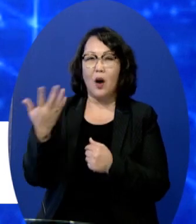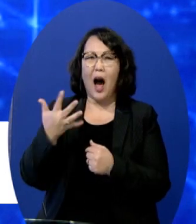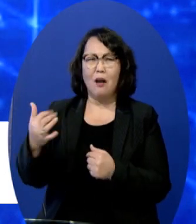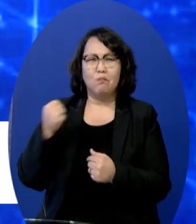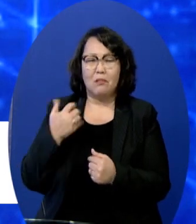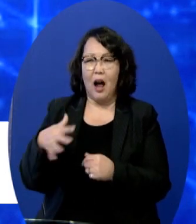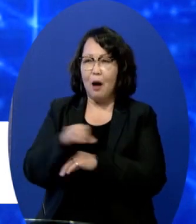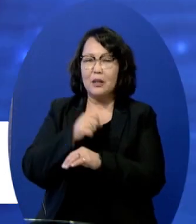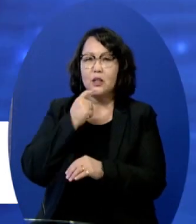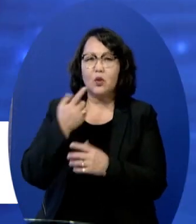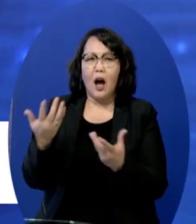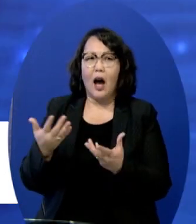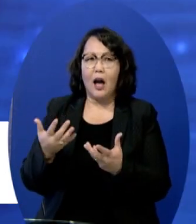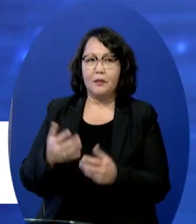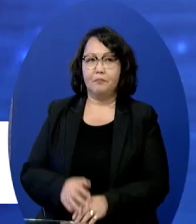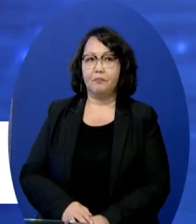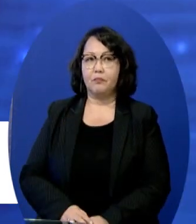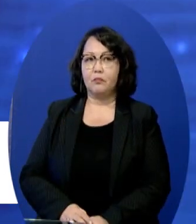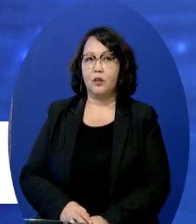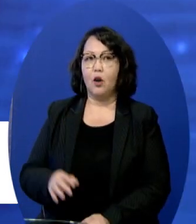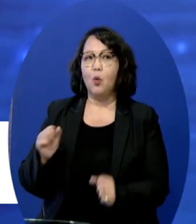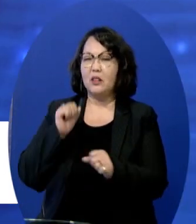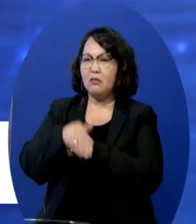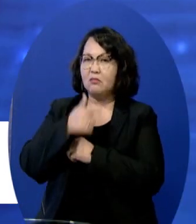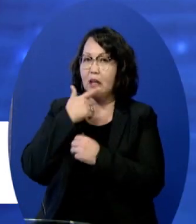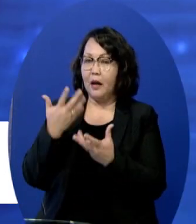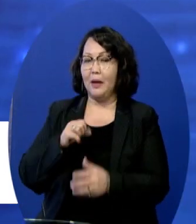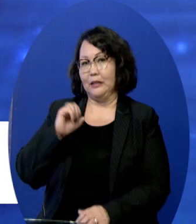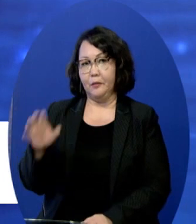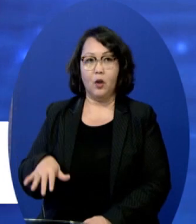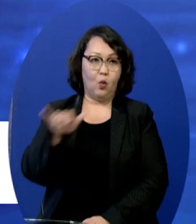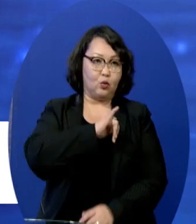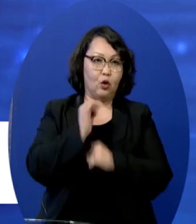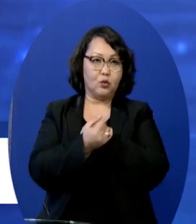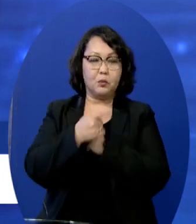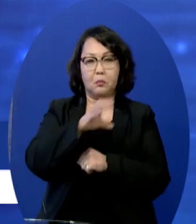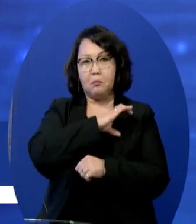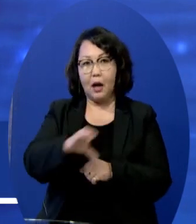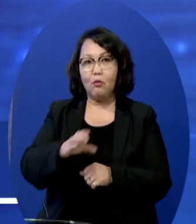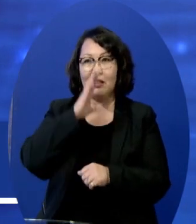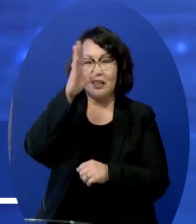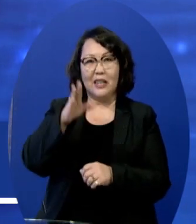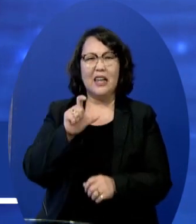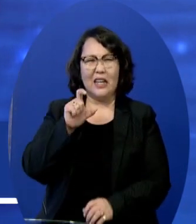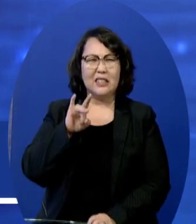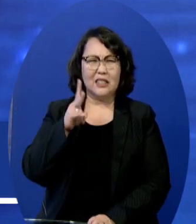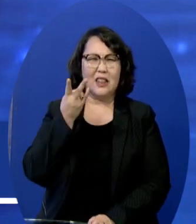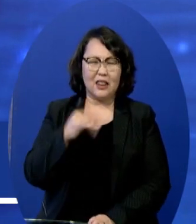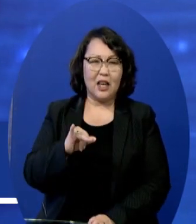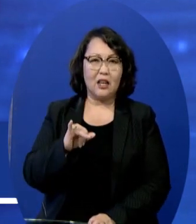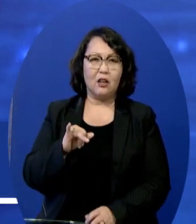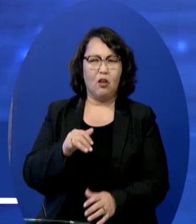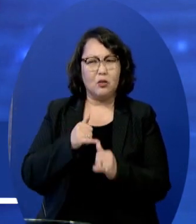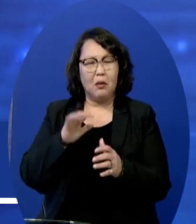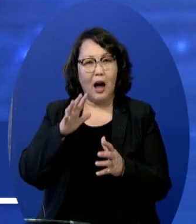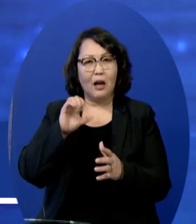байдлаар. За улсын онцгой комиссын даргаын тушаалаар эрсдлийн үнэлгээ хийх ажлын хэсэг гарсан байгаа. За энэ ажлын хэсэг бол бүх аймаг сумдын